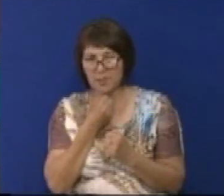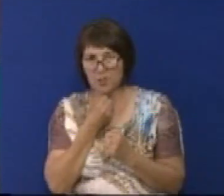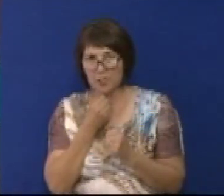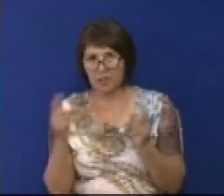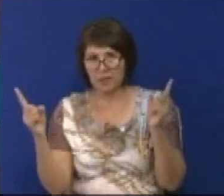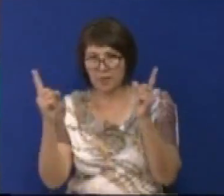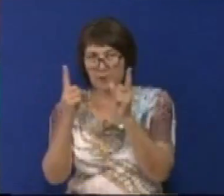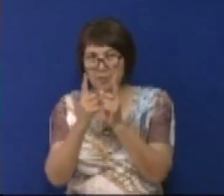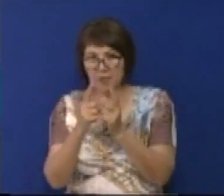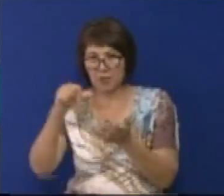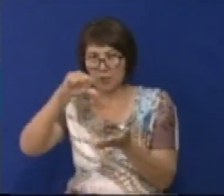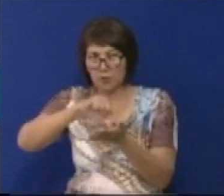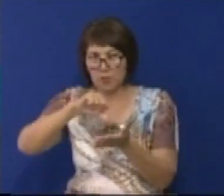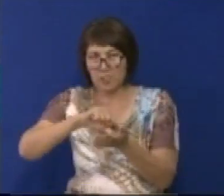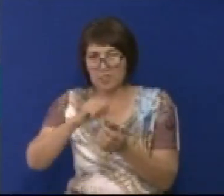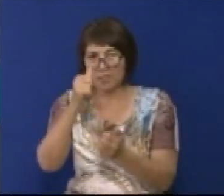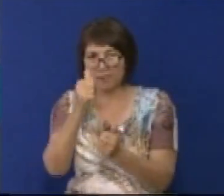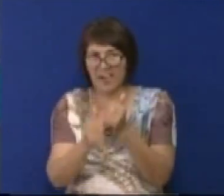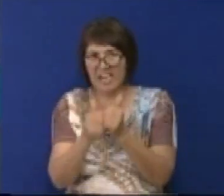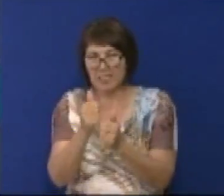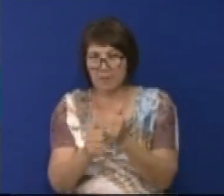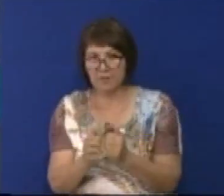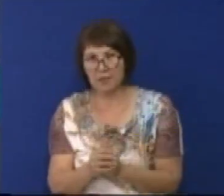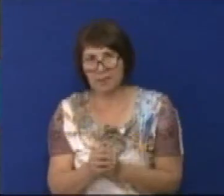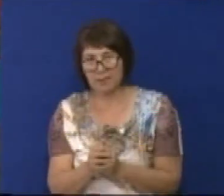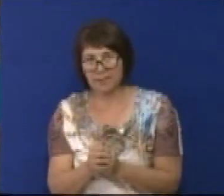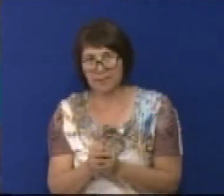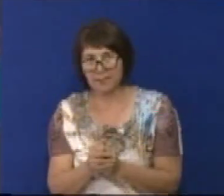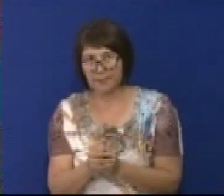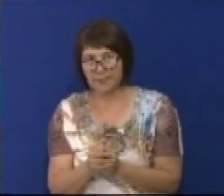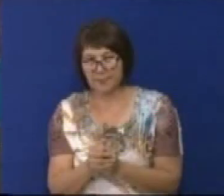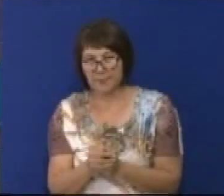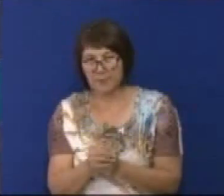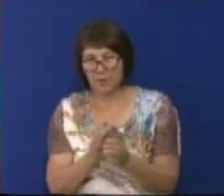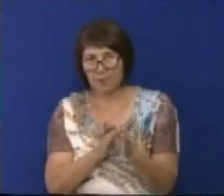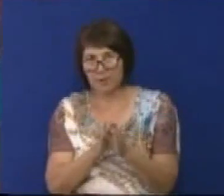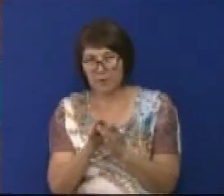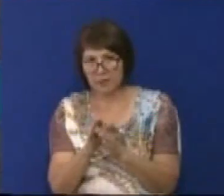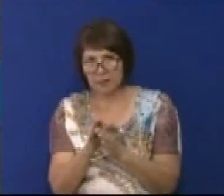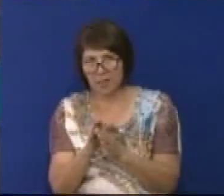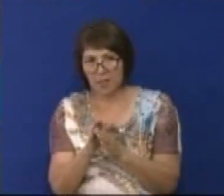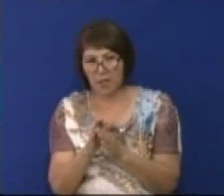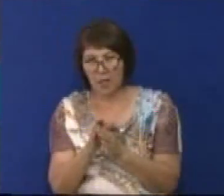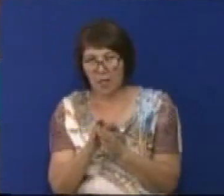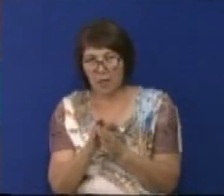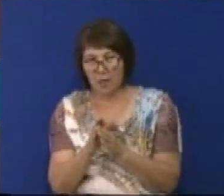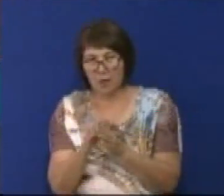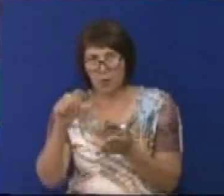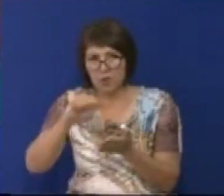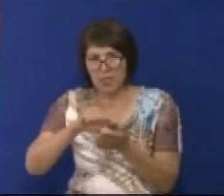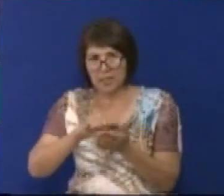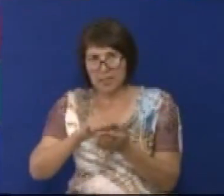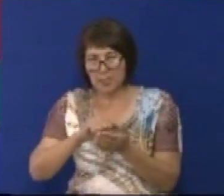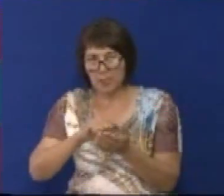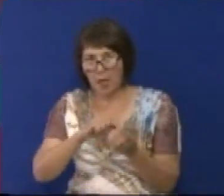Бейбітшілік жүгірісі атты жаһандық эстафета осы жолы Ресей Қазақстан тармағы бойынша өткізілуде. Яғни халықаралық шараға қатысушылар Омбы қаласынан